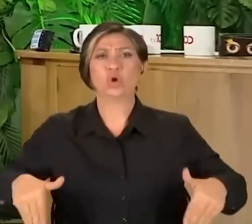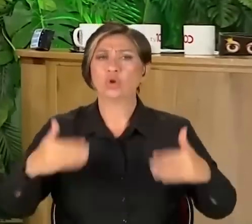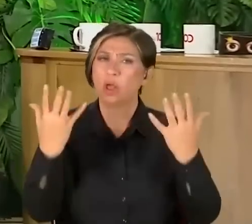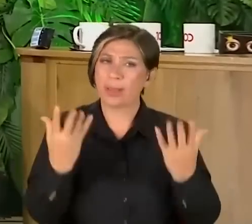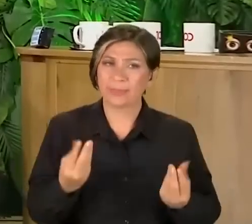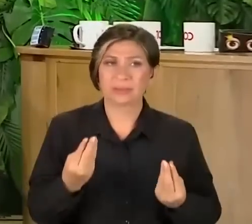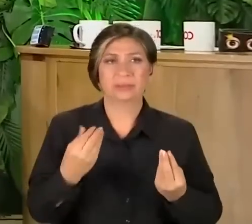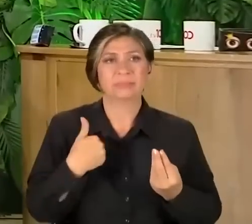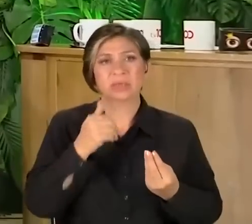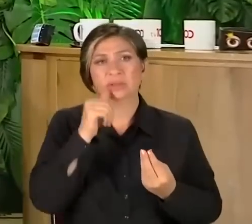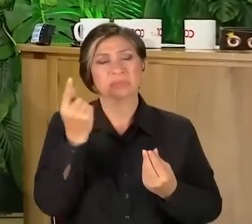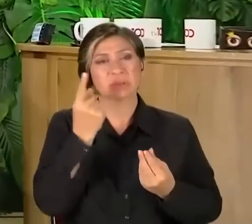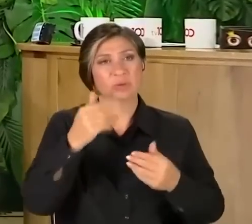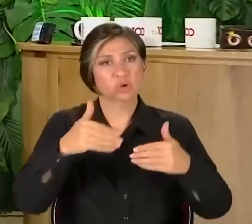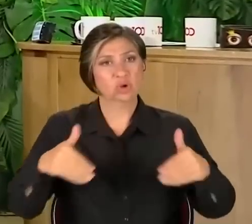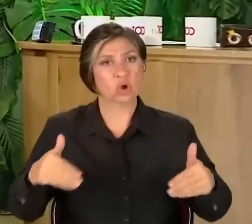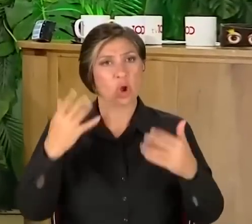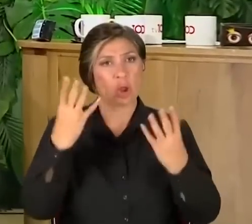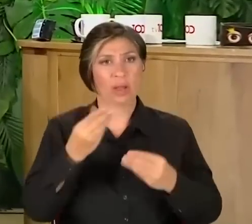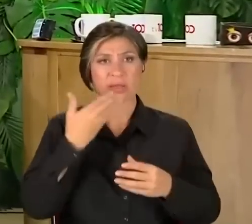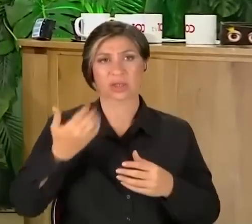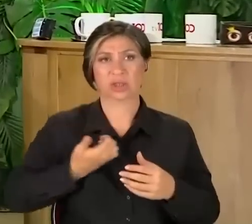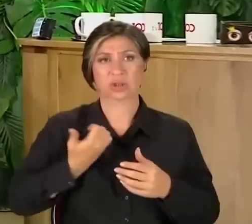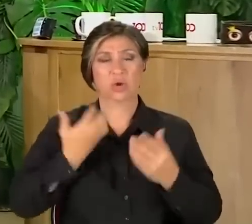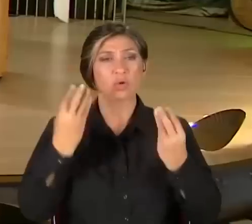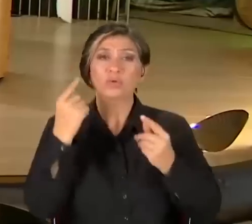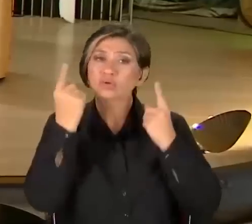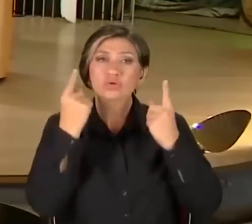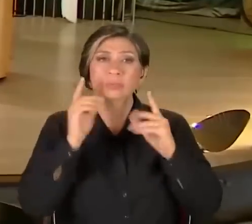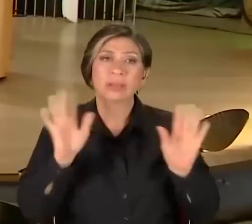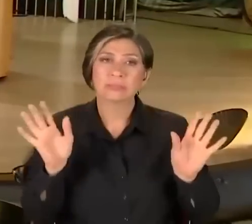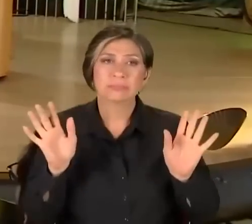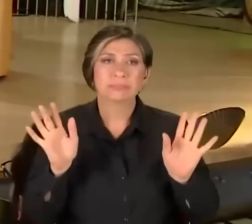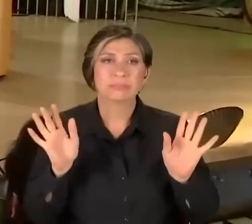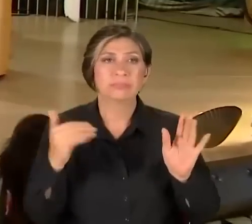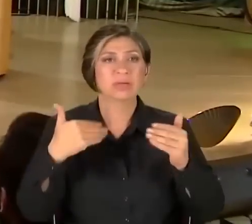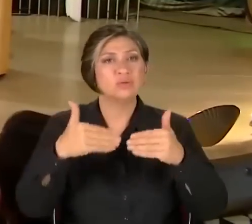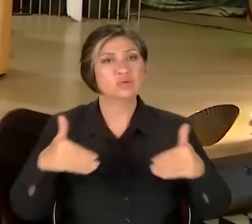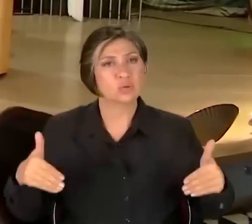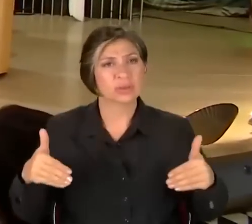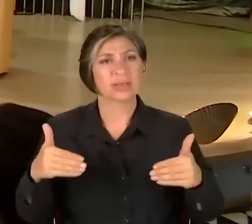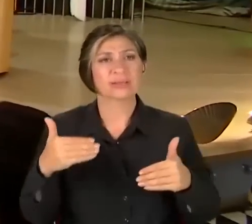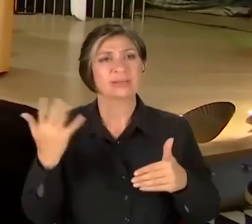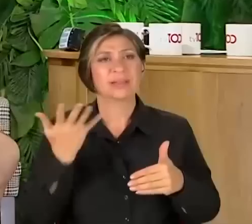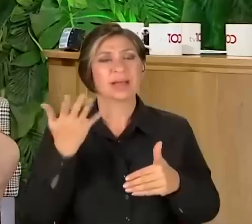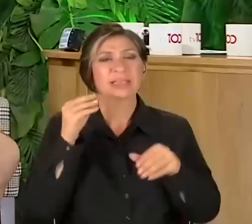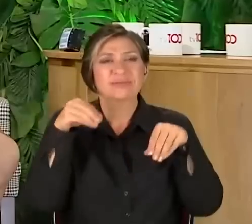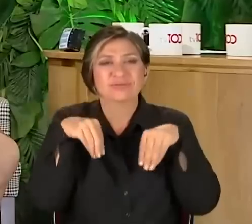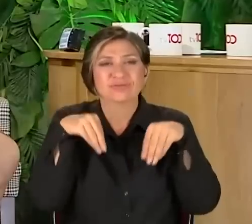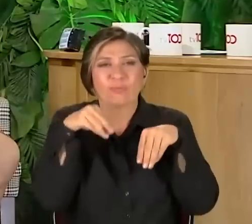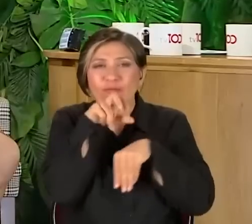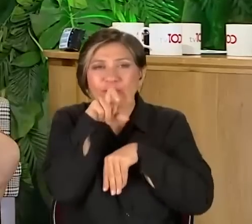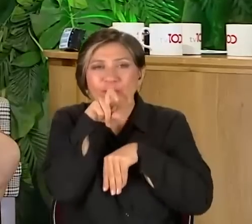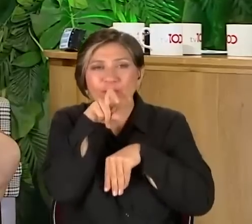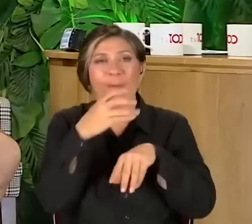yani Ben hiçbir zaman şortlu olarak yakışıklı olduğumu düşünmedim Ben genelde şortluyken daha çok sincapa